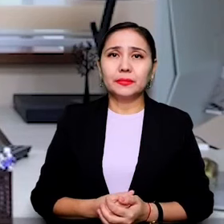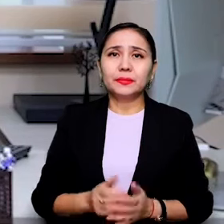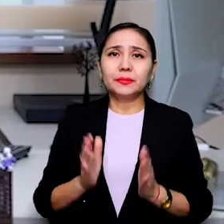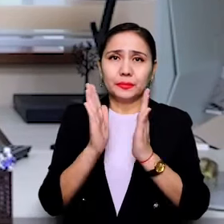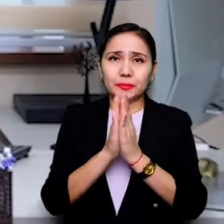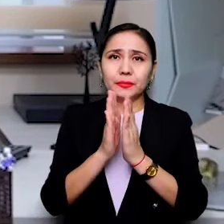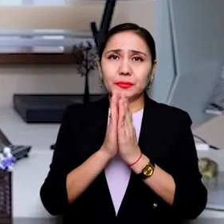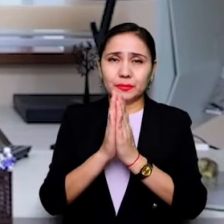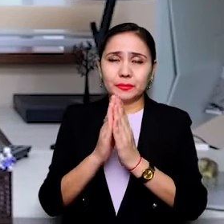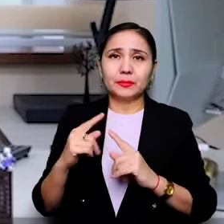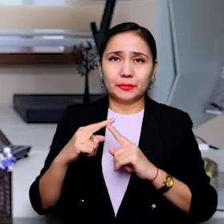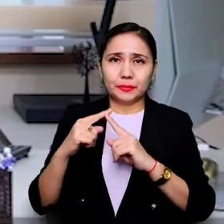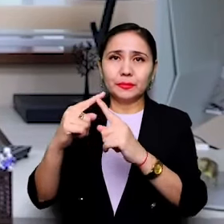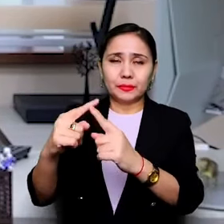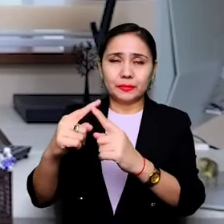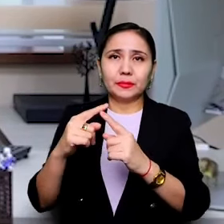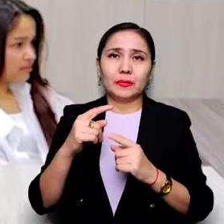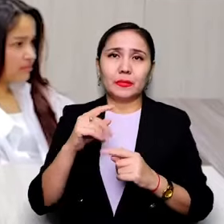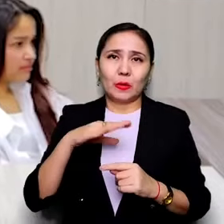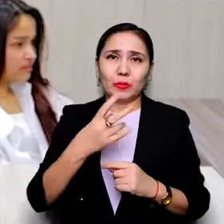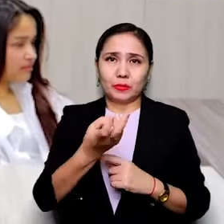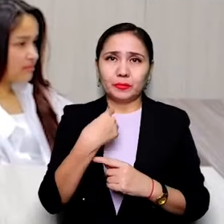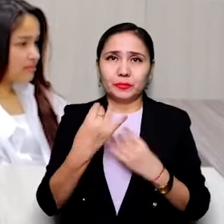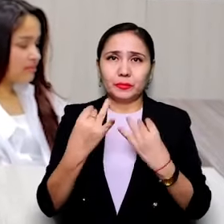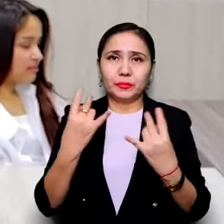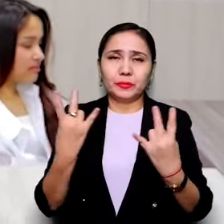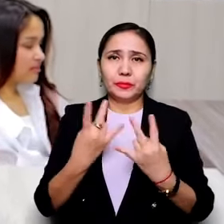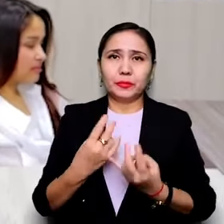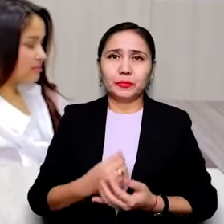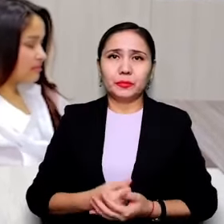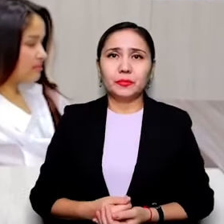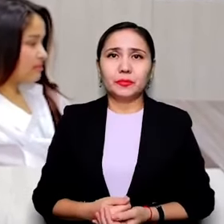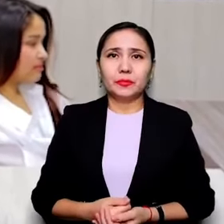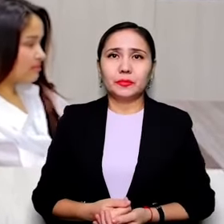Bularni kuzatib qo'yib keling, xonamga kiring.